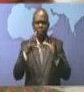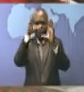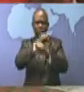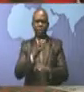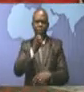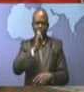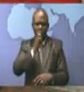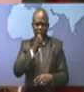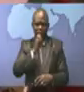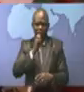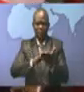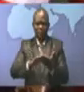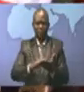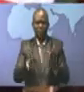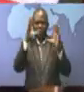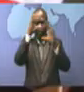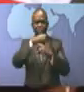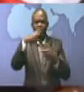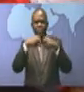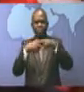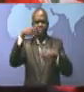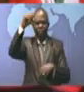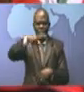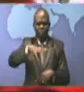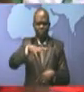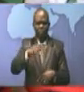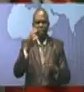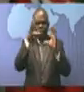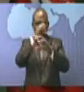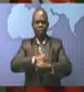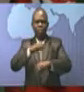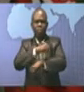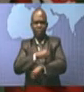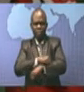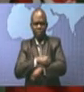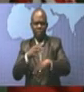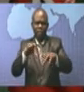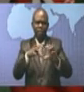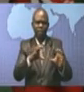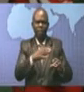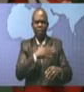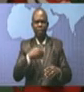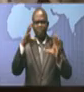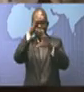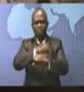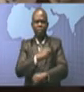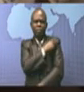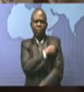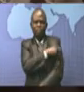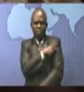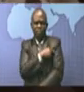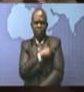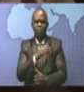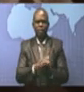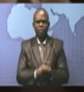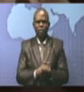impraticables, manque d'eau courante ainsi que l'insuffisance des écoles et des centres de santé. Le secrétaire communal du parti CNDD-FDD dans